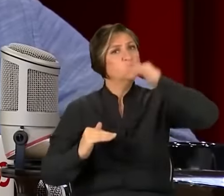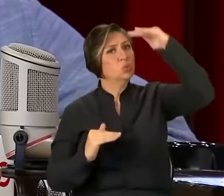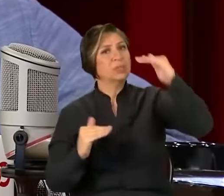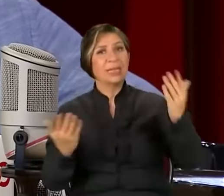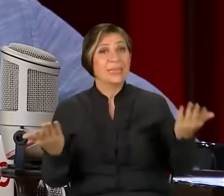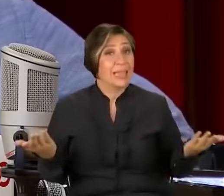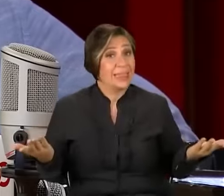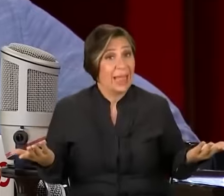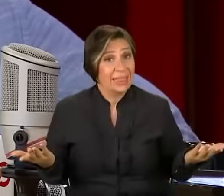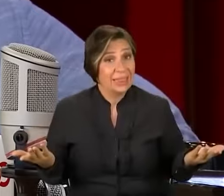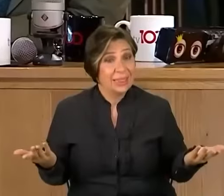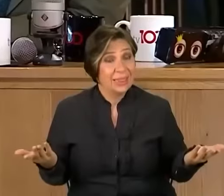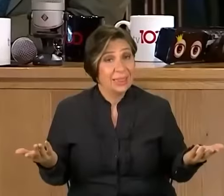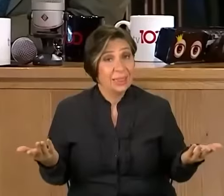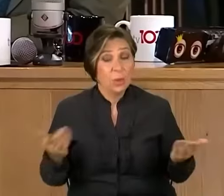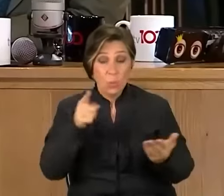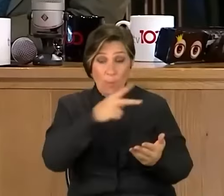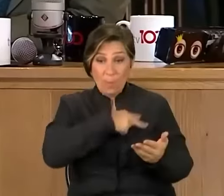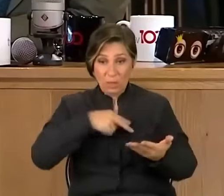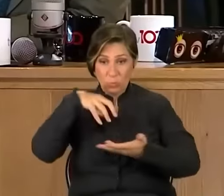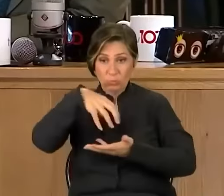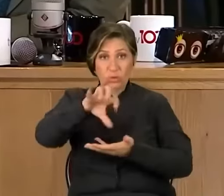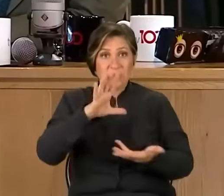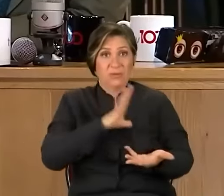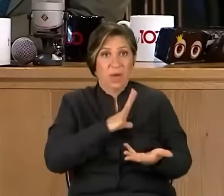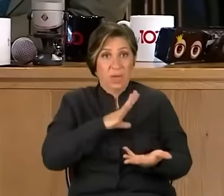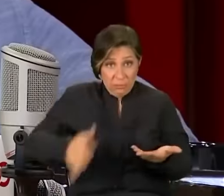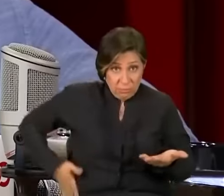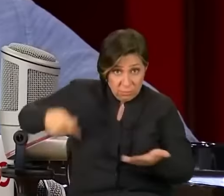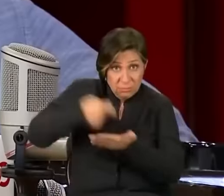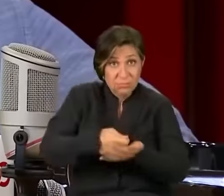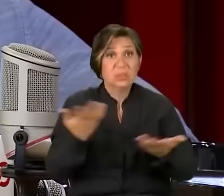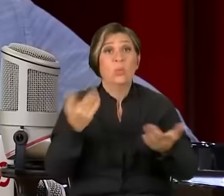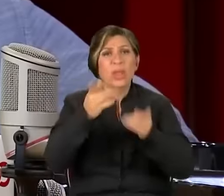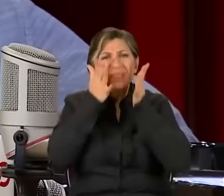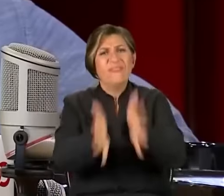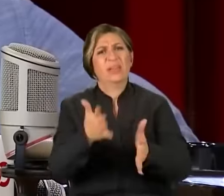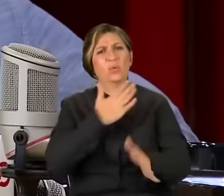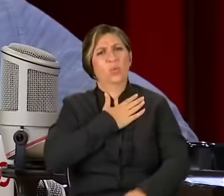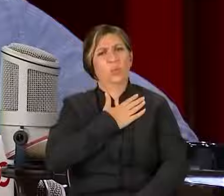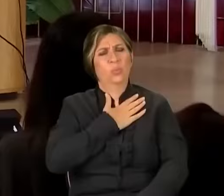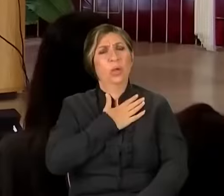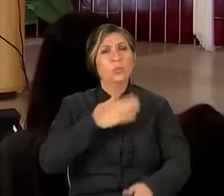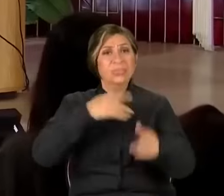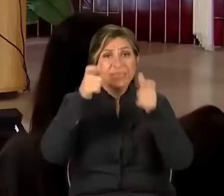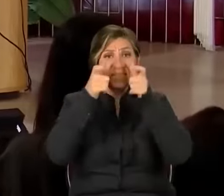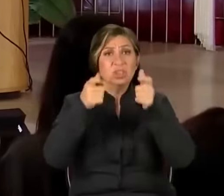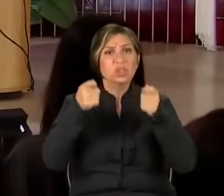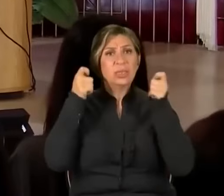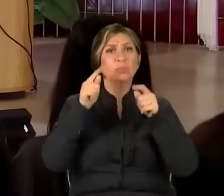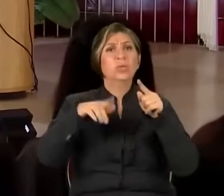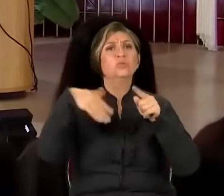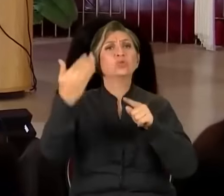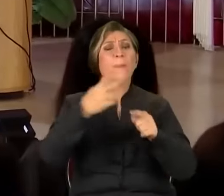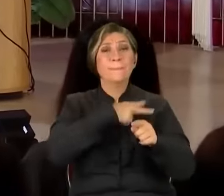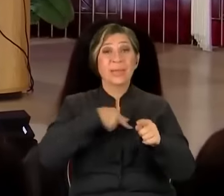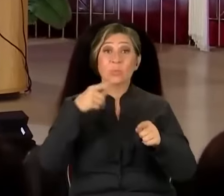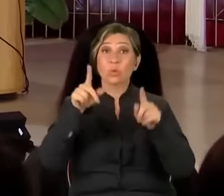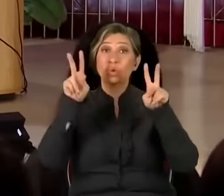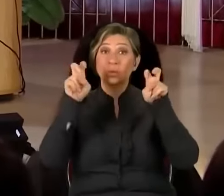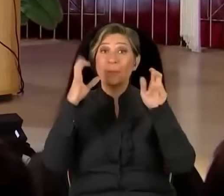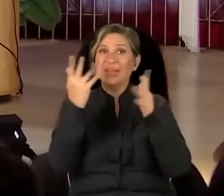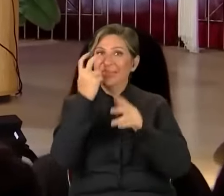ki yani? Üstelik bu belediye bütçesiyle oluyorsa eğer. Bundan nefret ediyorum ben. Yani bunun dikkatini de çektim. Bundan sonra sanırım belediyeler